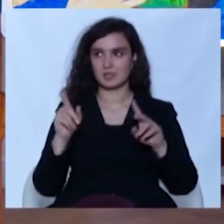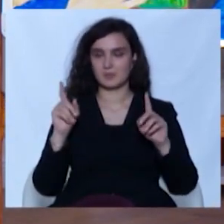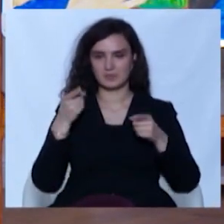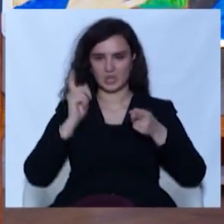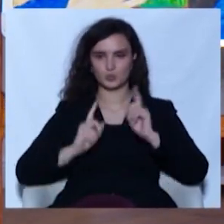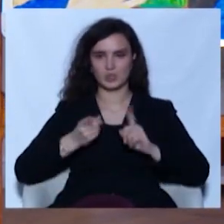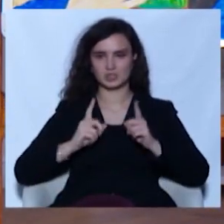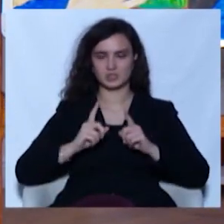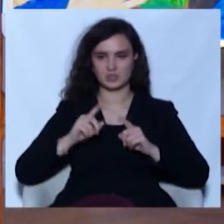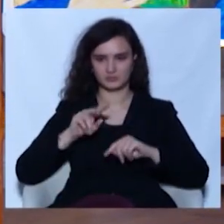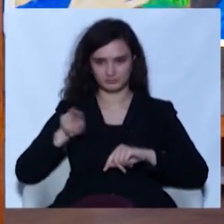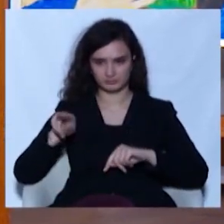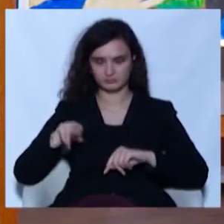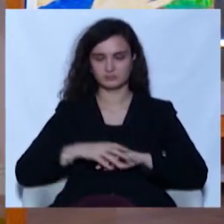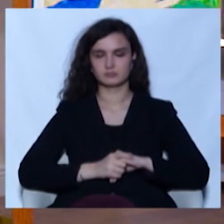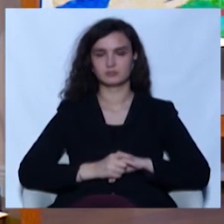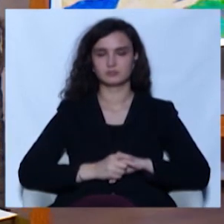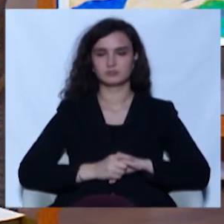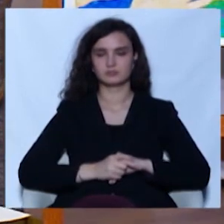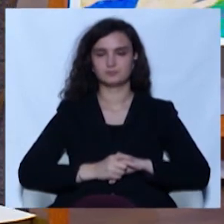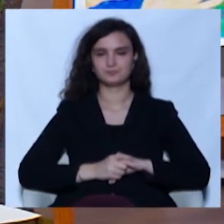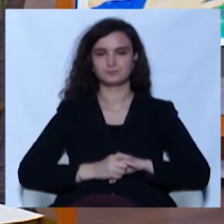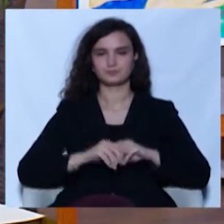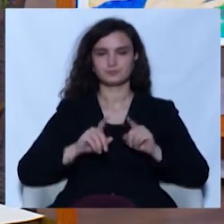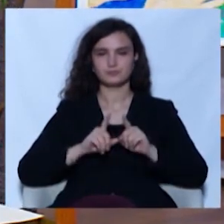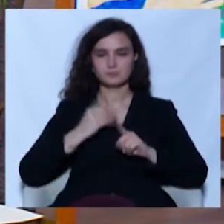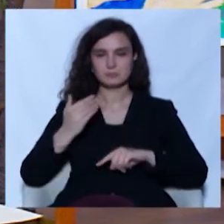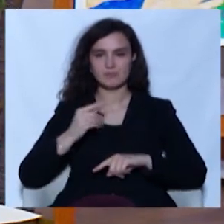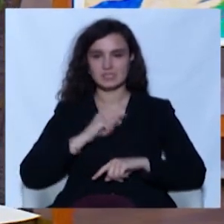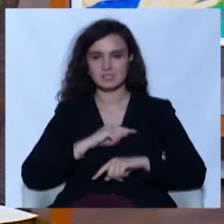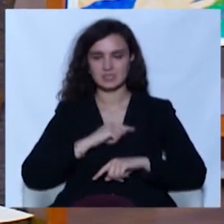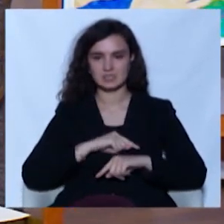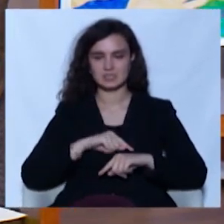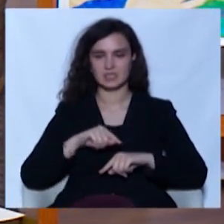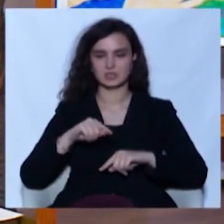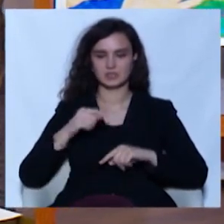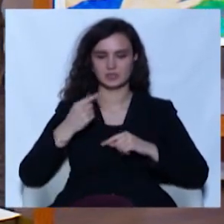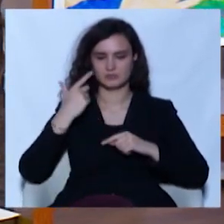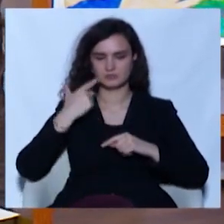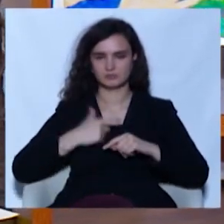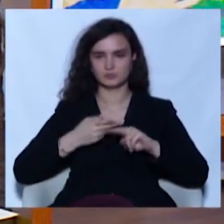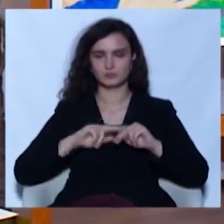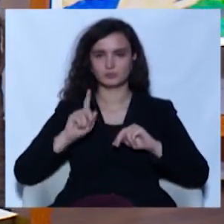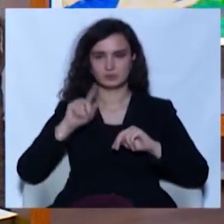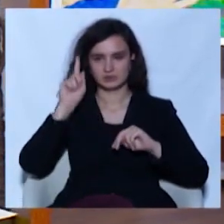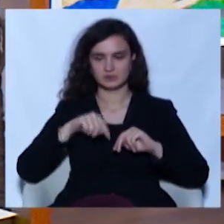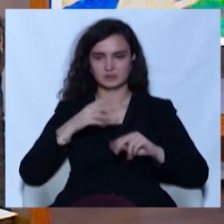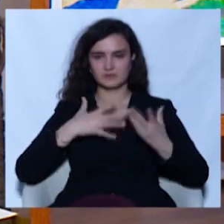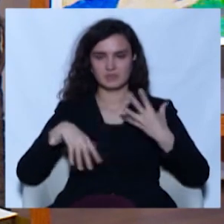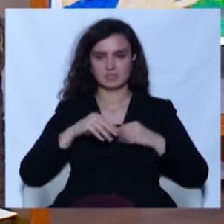ხო, თავისთავად. ასევე მისი ხასიათი, გარეგნული ნიშნები, იმიტომ რომ მოგეხსენებათ, ჩვენ